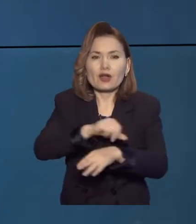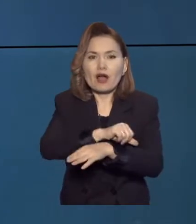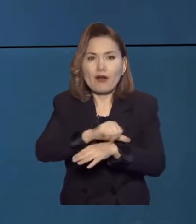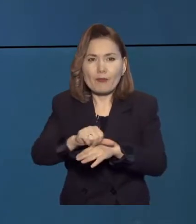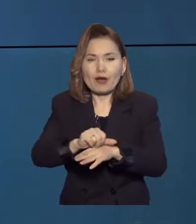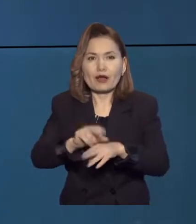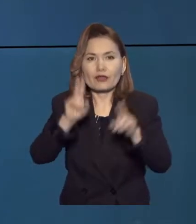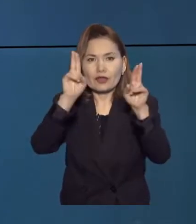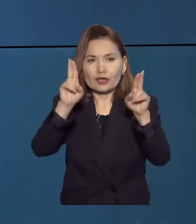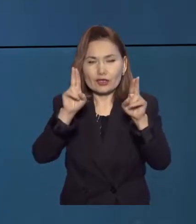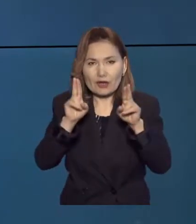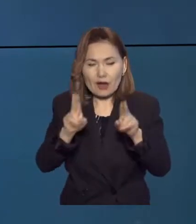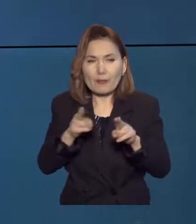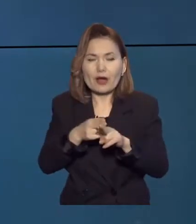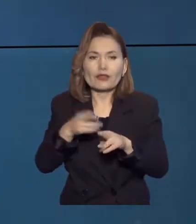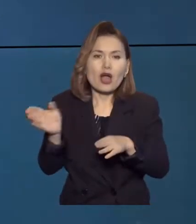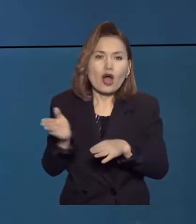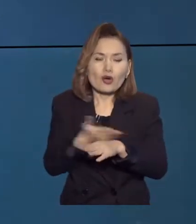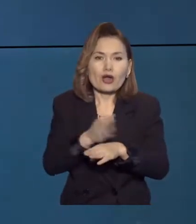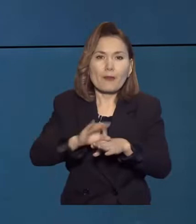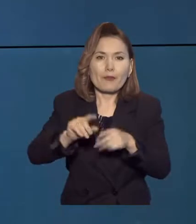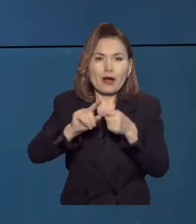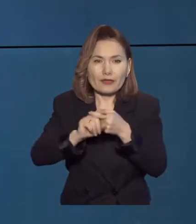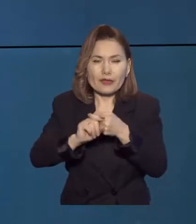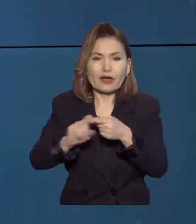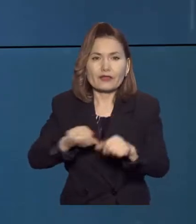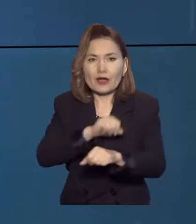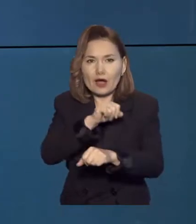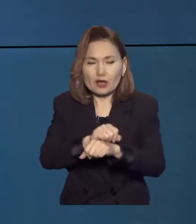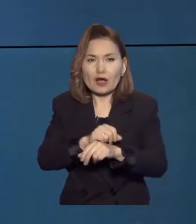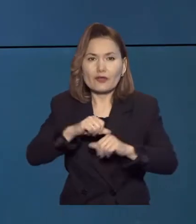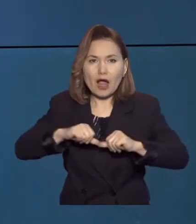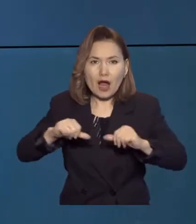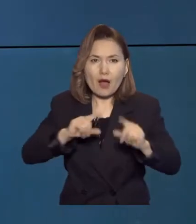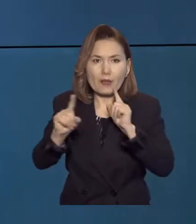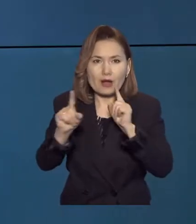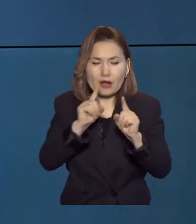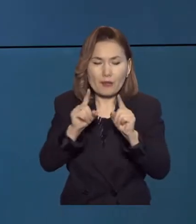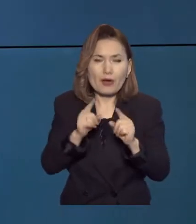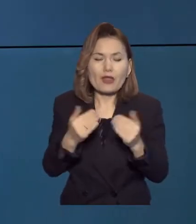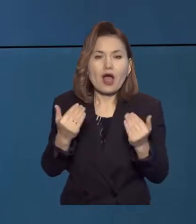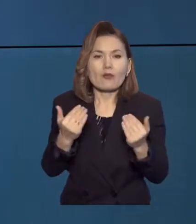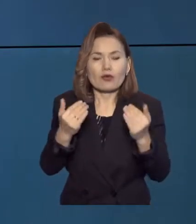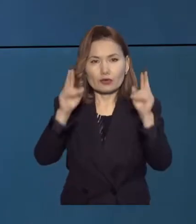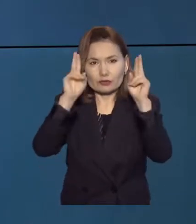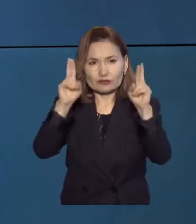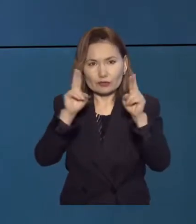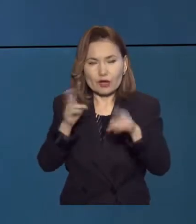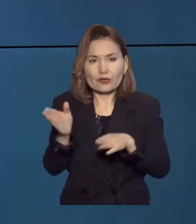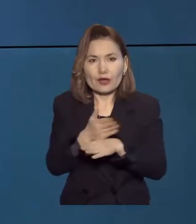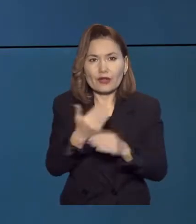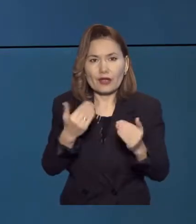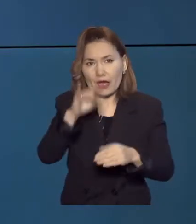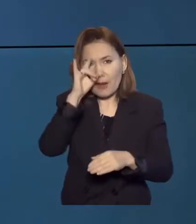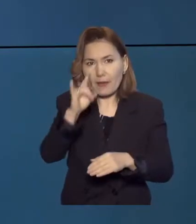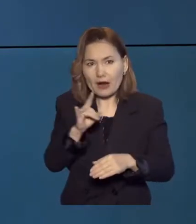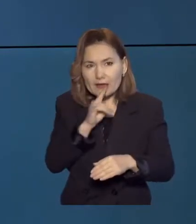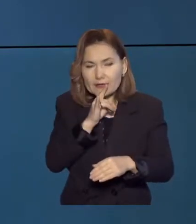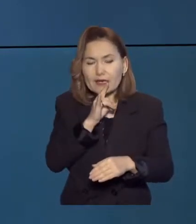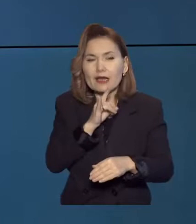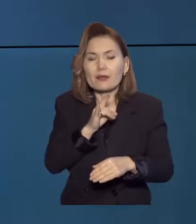шектеулер жеңілдейді. Коронавирусты таратпау жөніндегі ведомствоаралық комиссия отырысында осындай шешім қабылданды. Енді қазақстандықтар